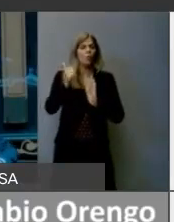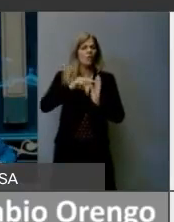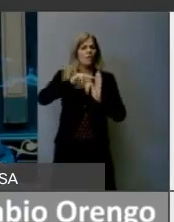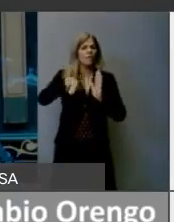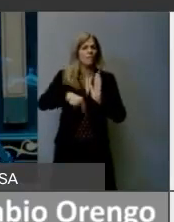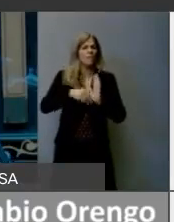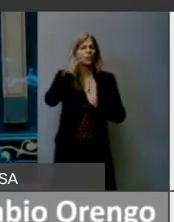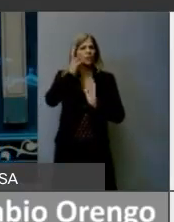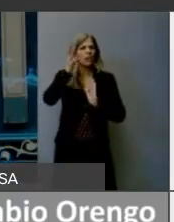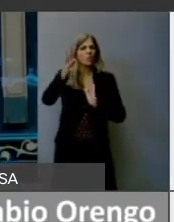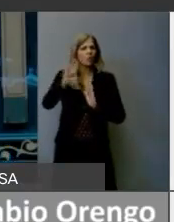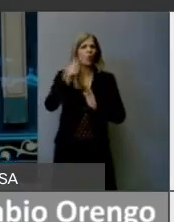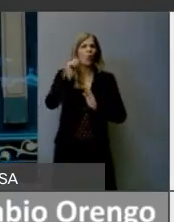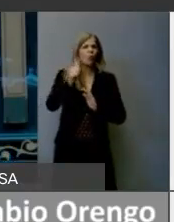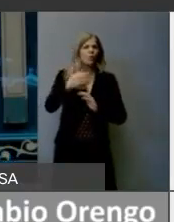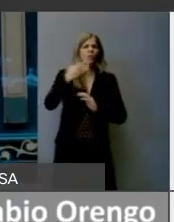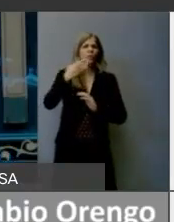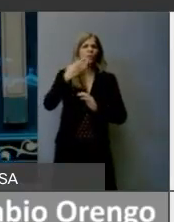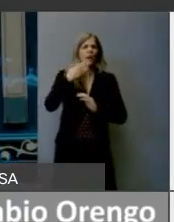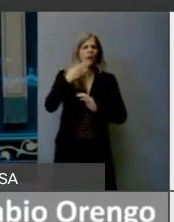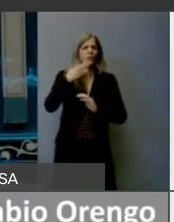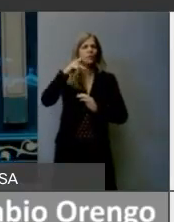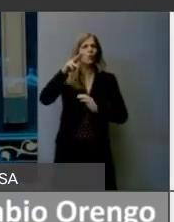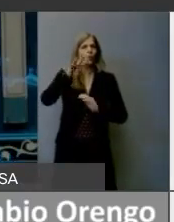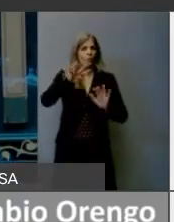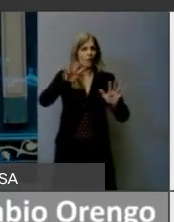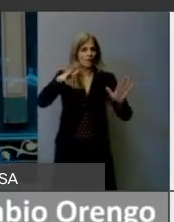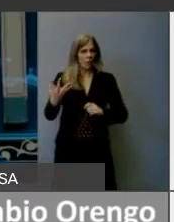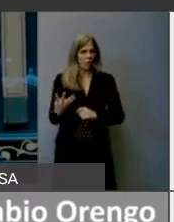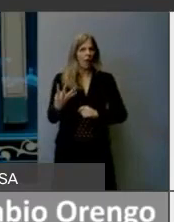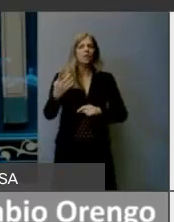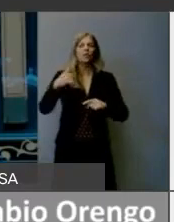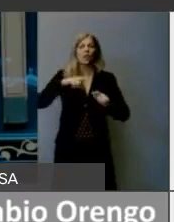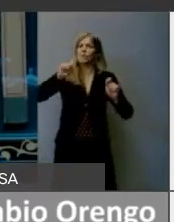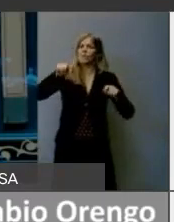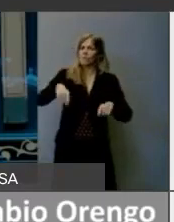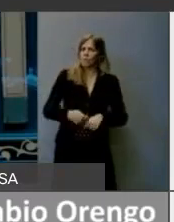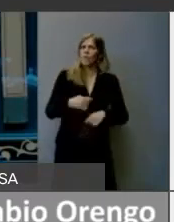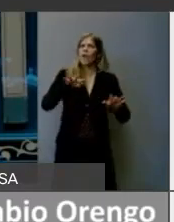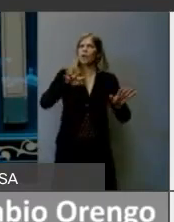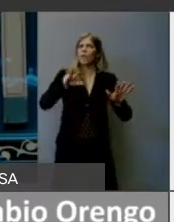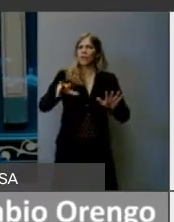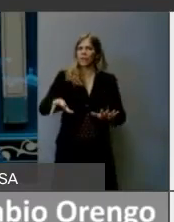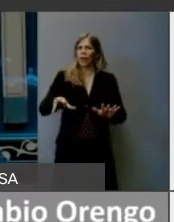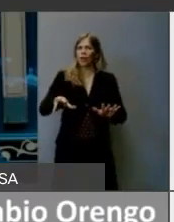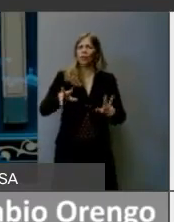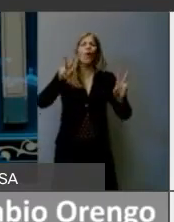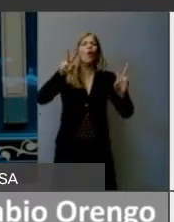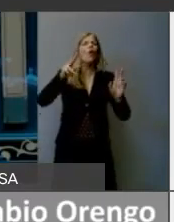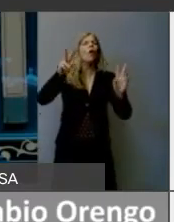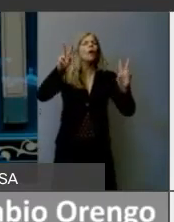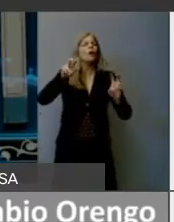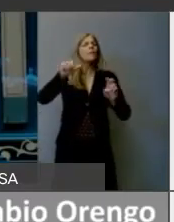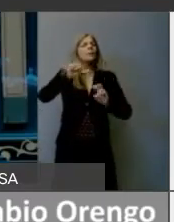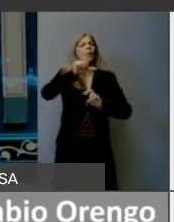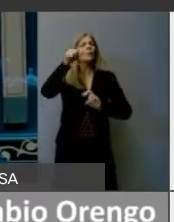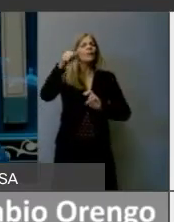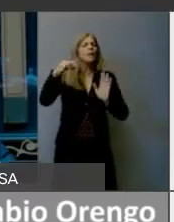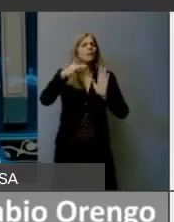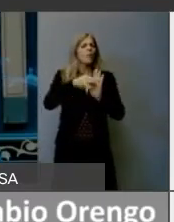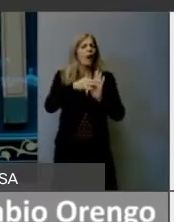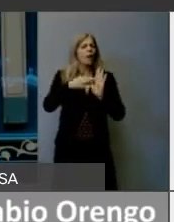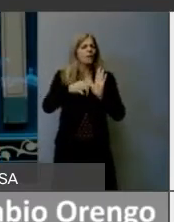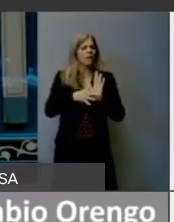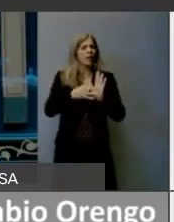l'11 maggio 1994, entrato in vigore il 1 novembre 1998, e il titolo primo e l'articolo 5 esprimono